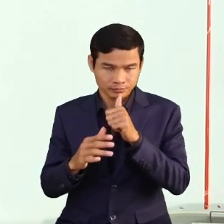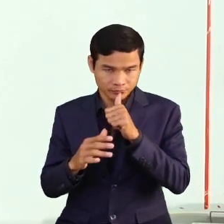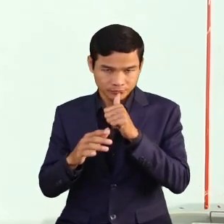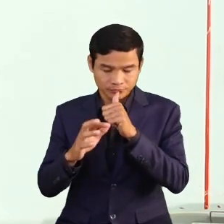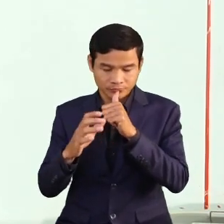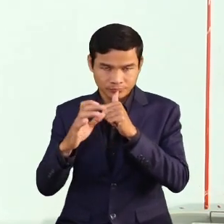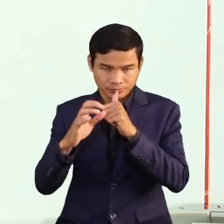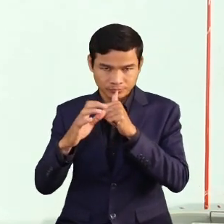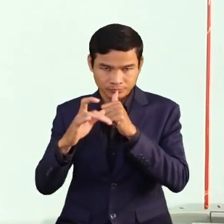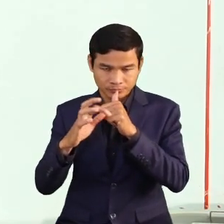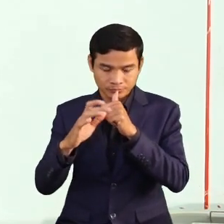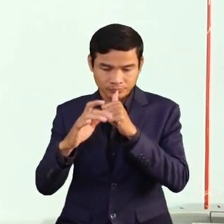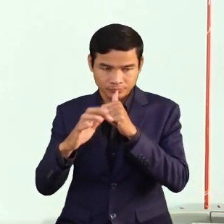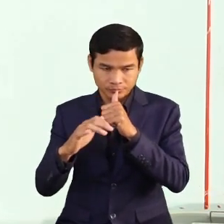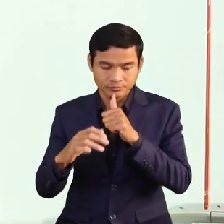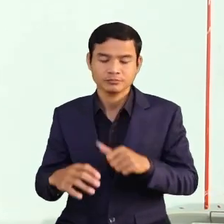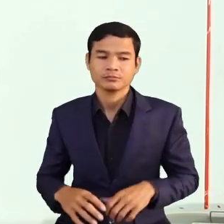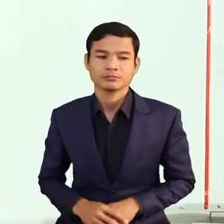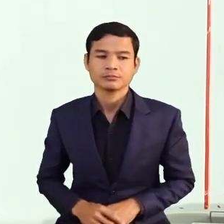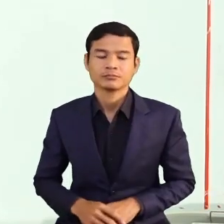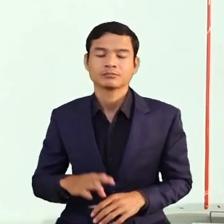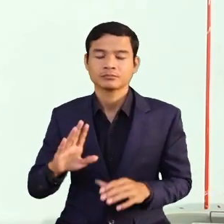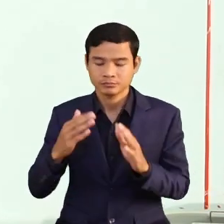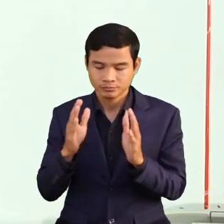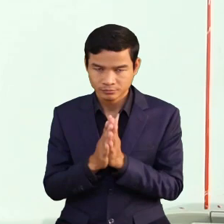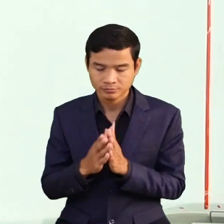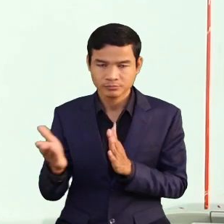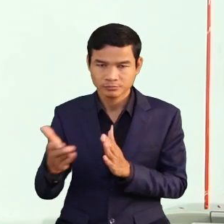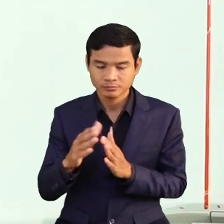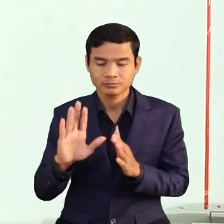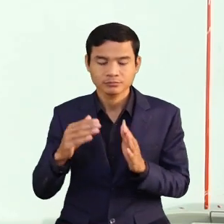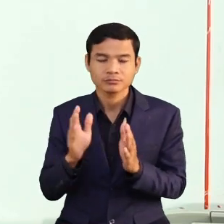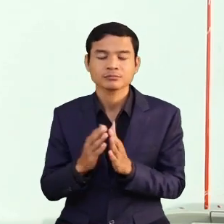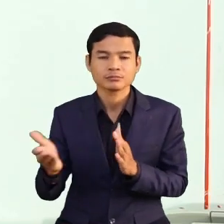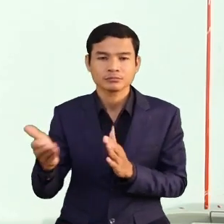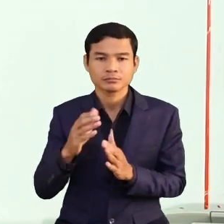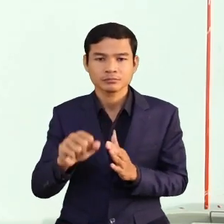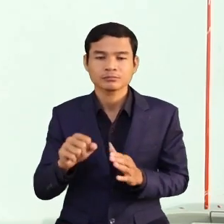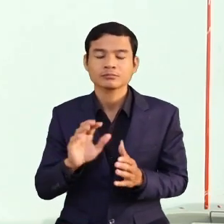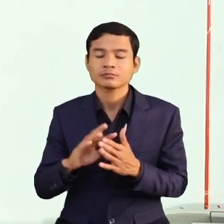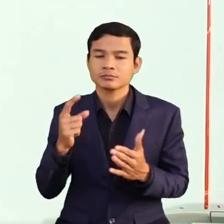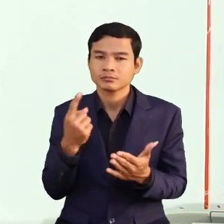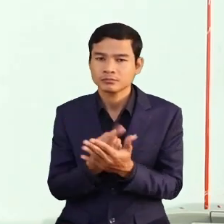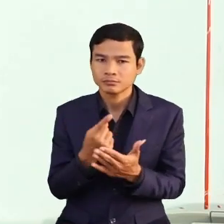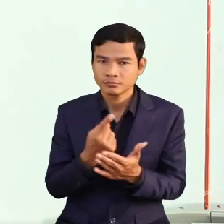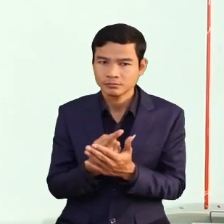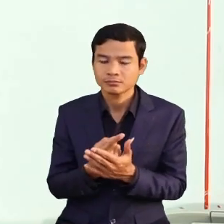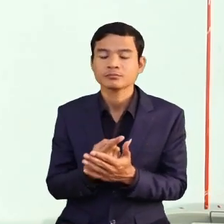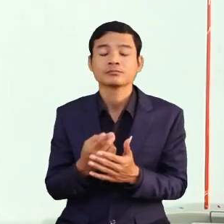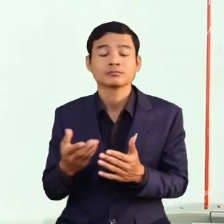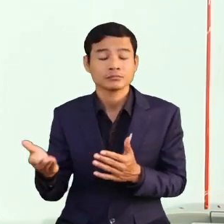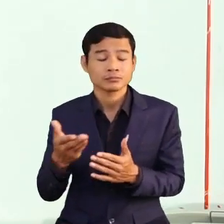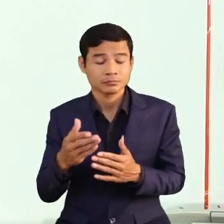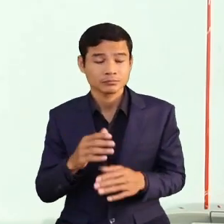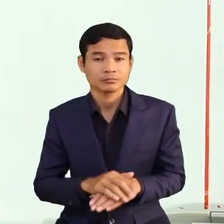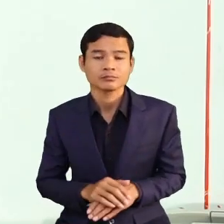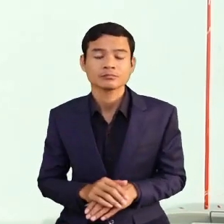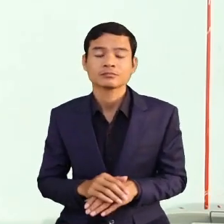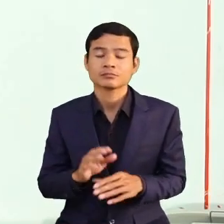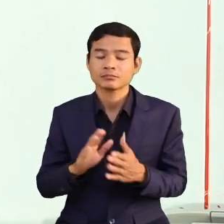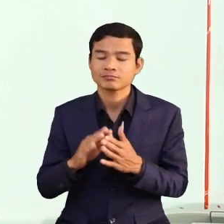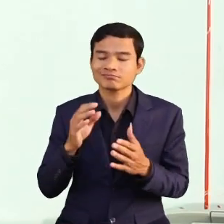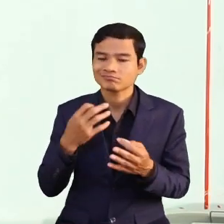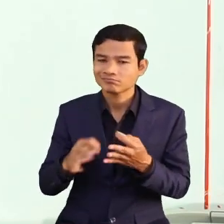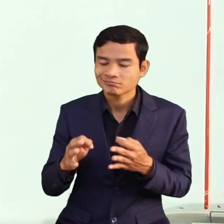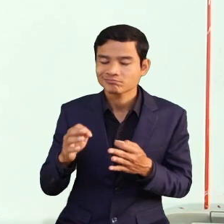bay, ò, cha, à comment tên con thằng ác này, à sát thao chung bộ con để ăn bàn tâm trái nha, ta con đã khắc khăn nó con